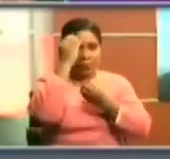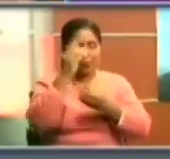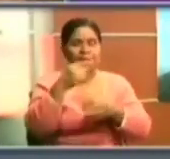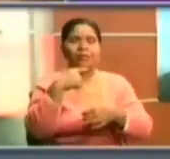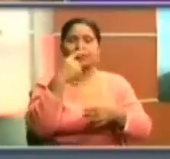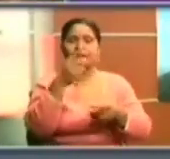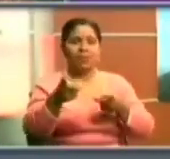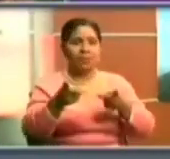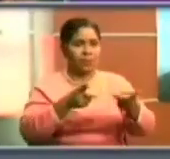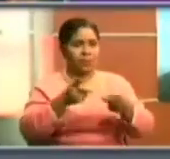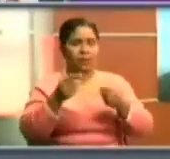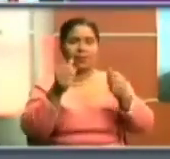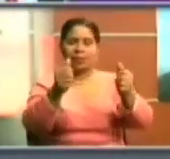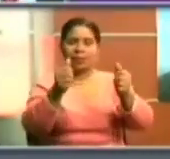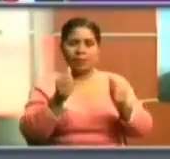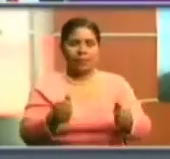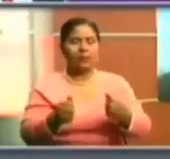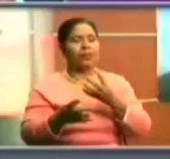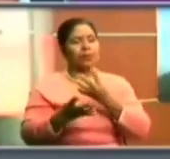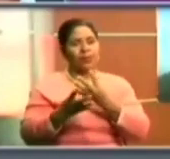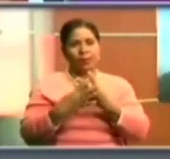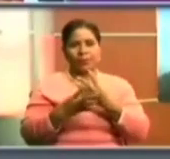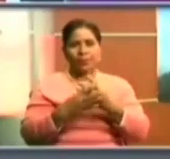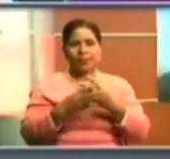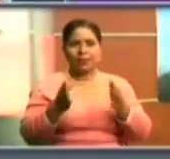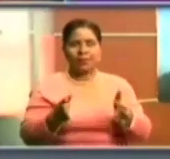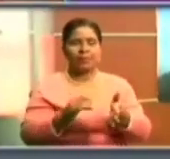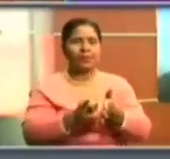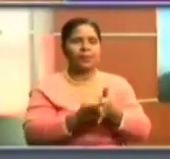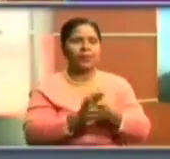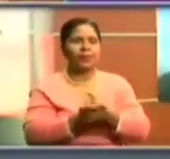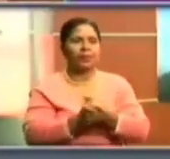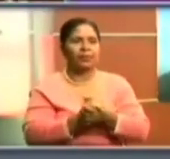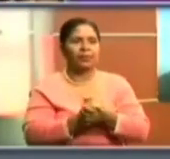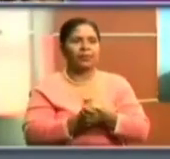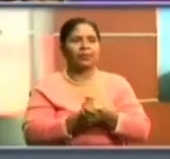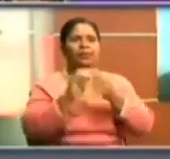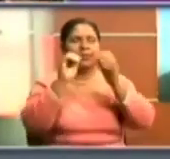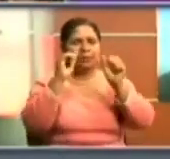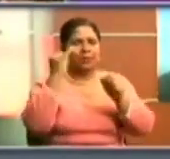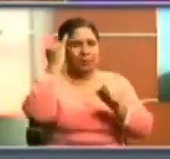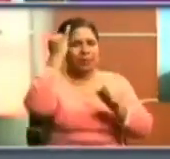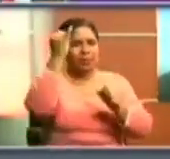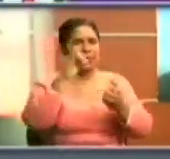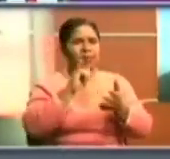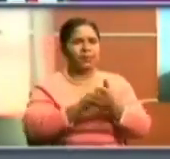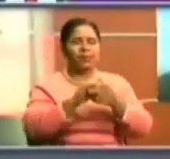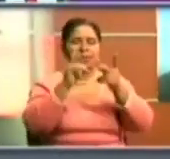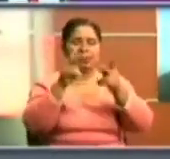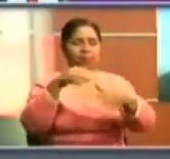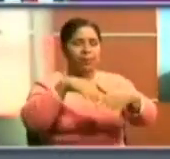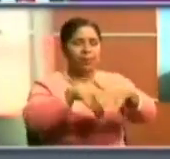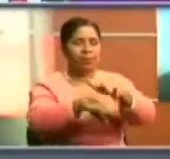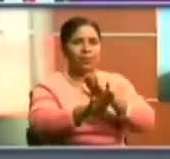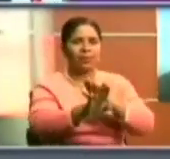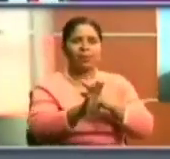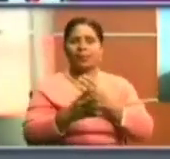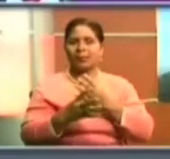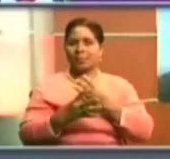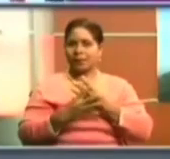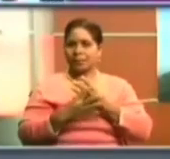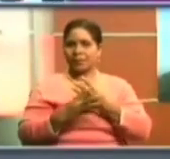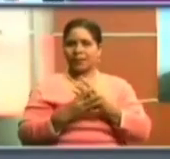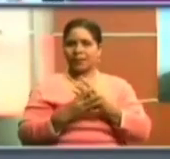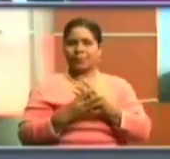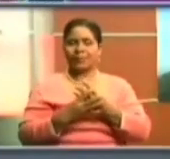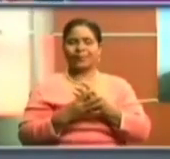par le directeur de l'administration pénitentiaire nationale lui-même. Donc nous cap imaginer l'homme on entré en dans là dans